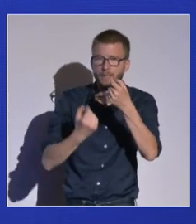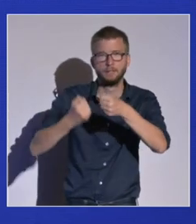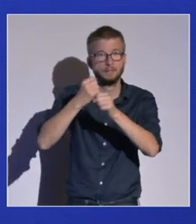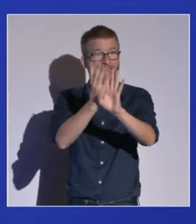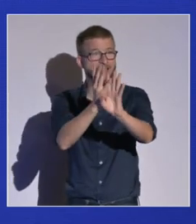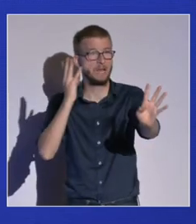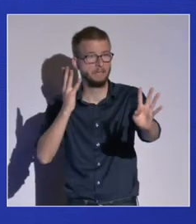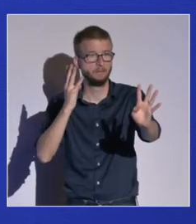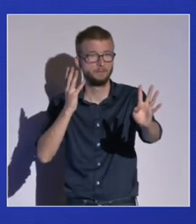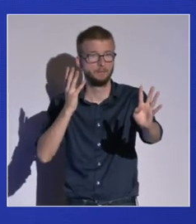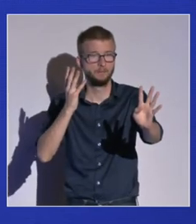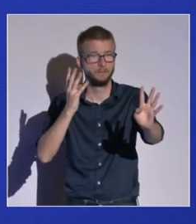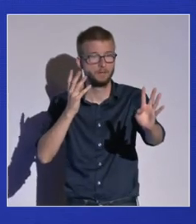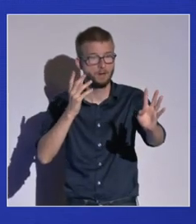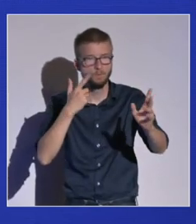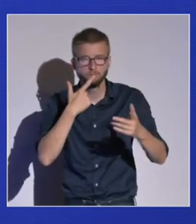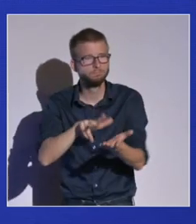Fournissez-nous des boutures.